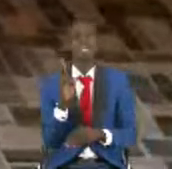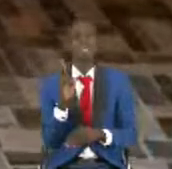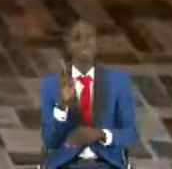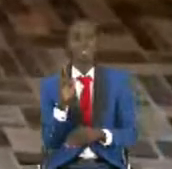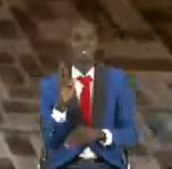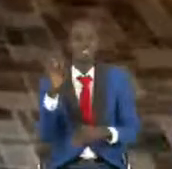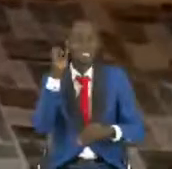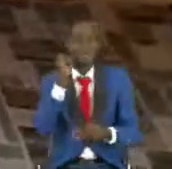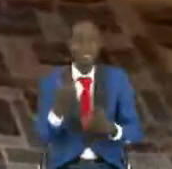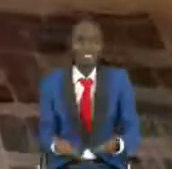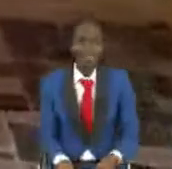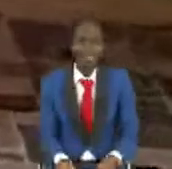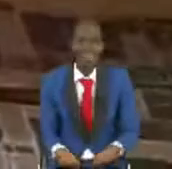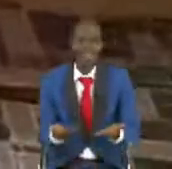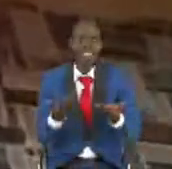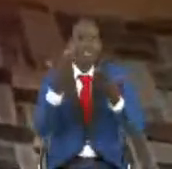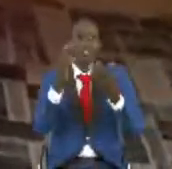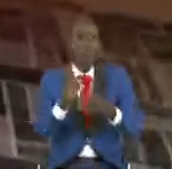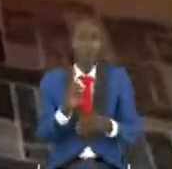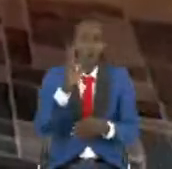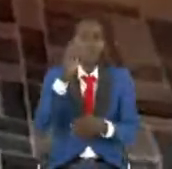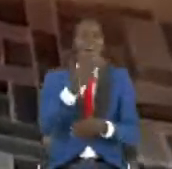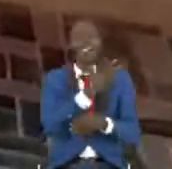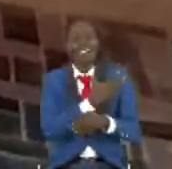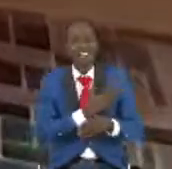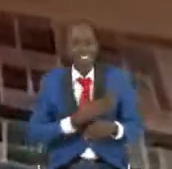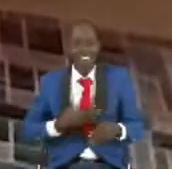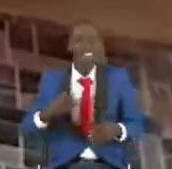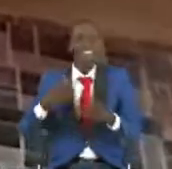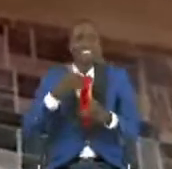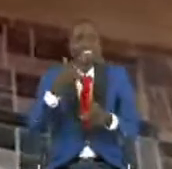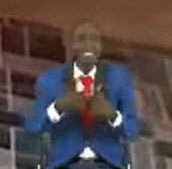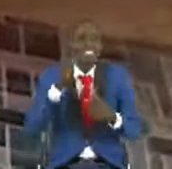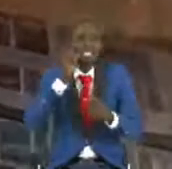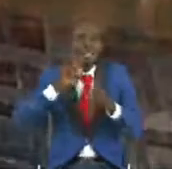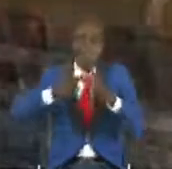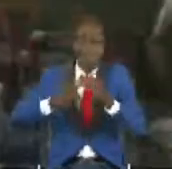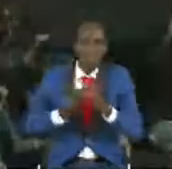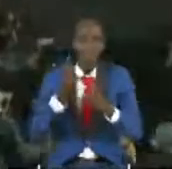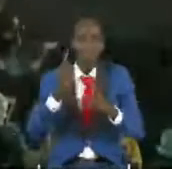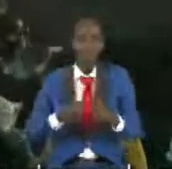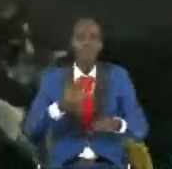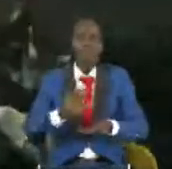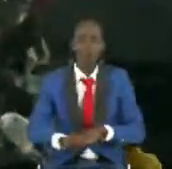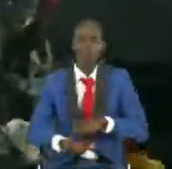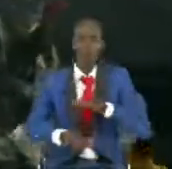Elle s'est levée de cette paralysie et ensuite, elle a commencé à marcher.